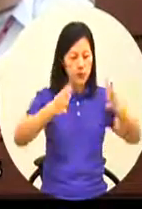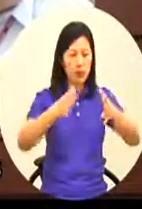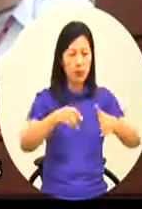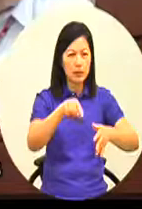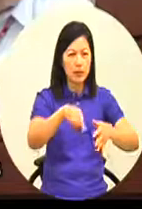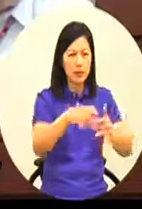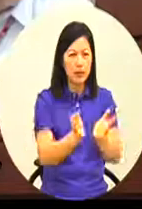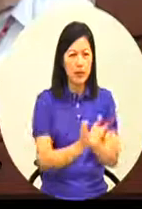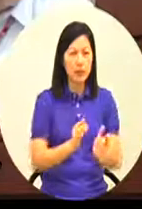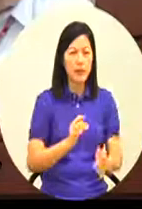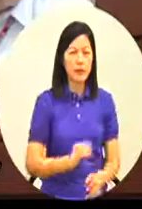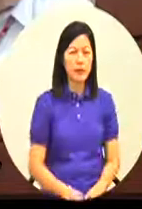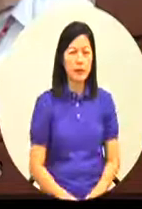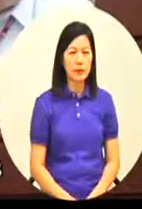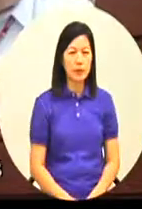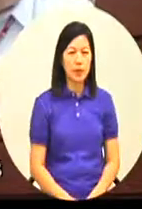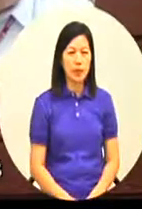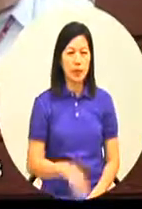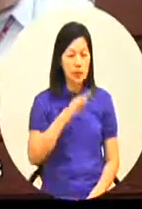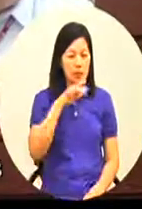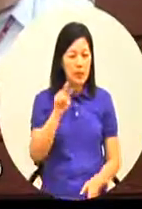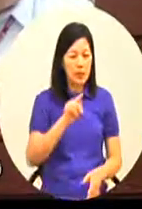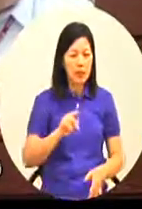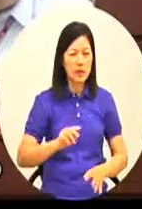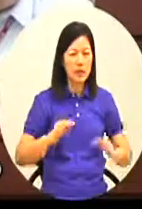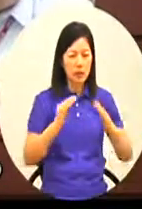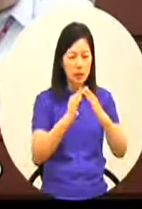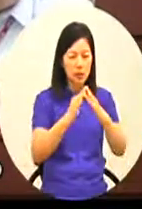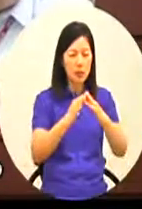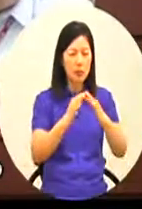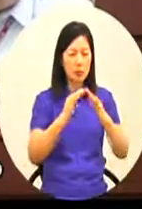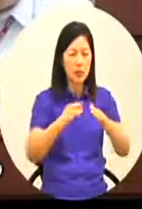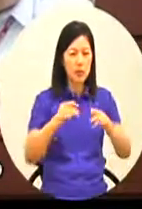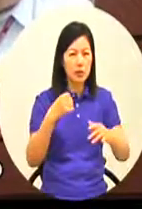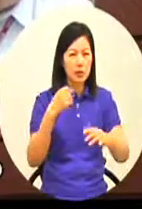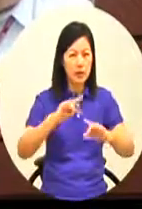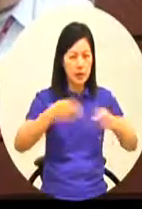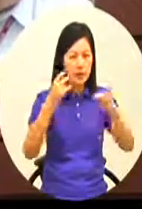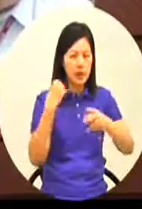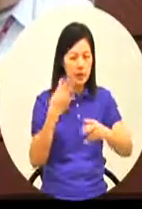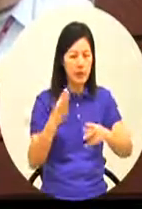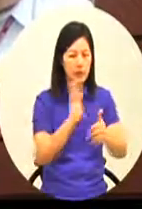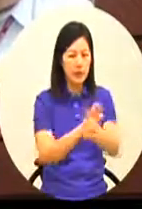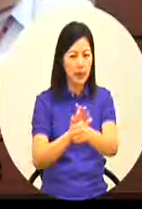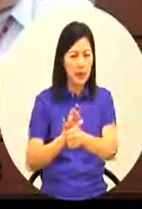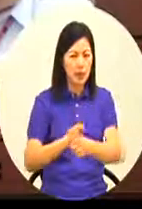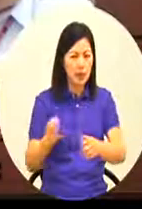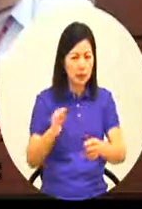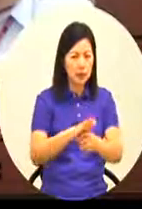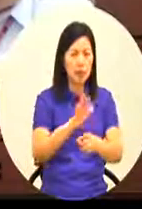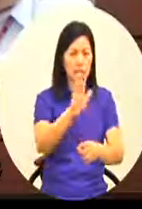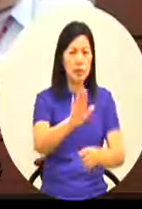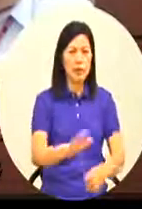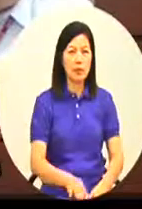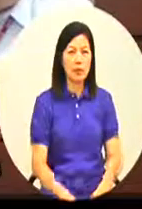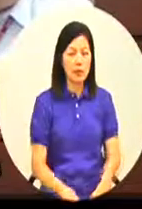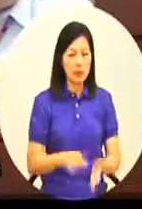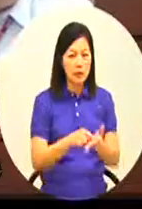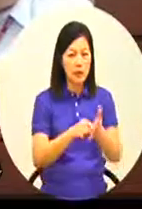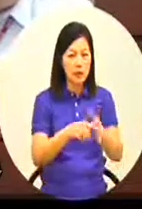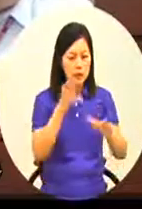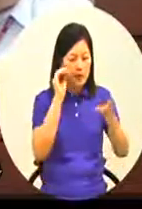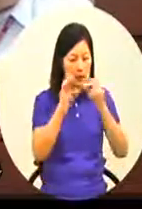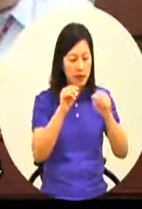那我们是透过所谓的都市更新的整建维护去提供这样的协助跟补助。那所以申请资料我